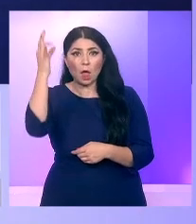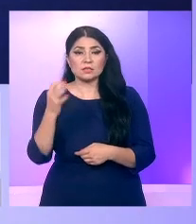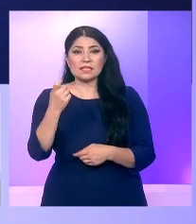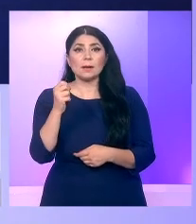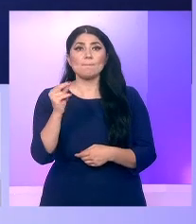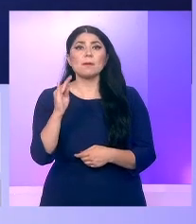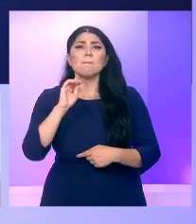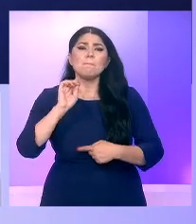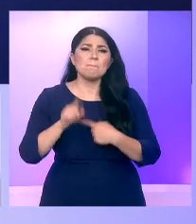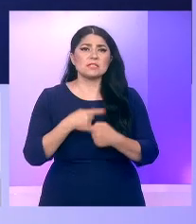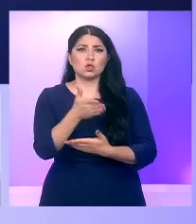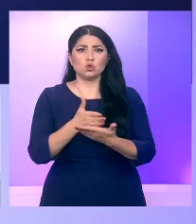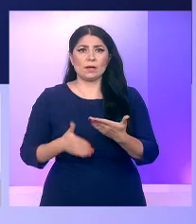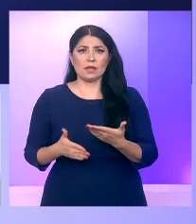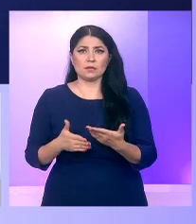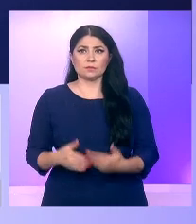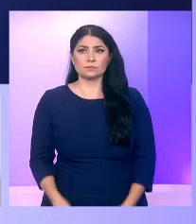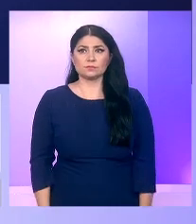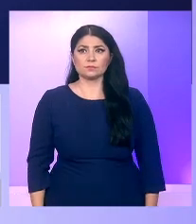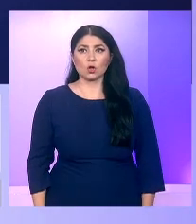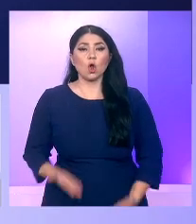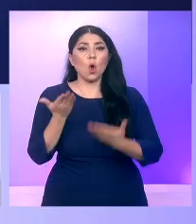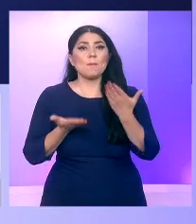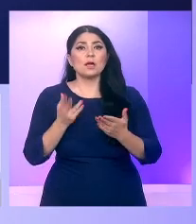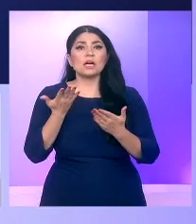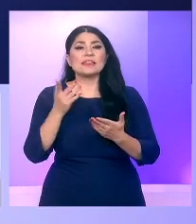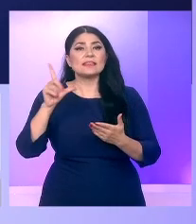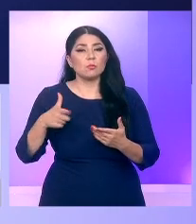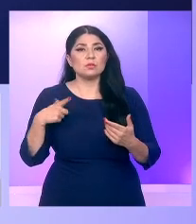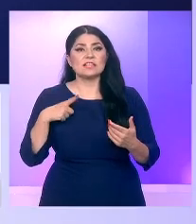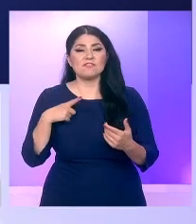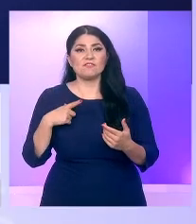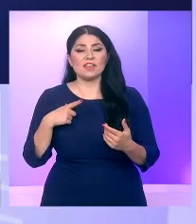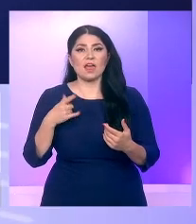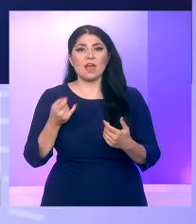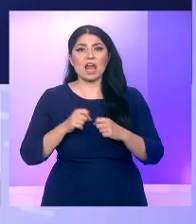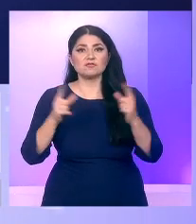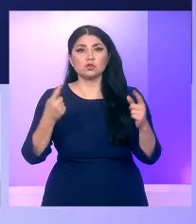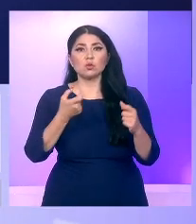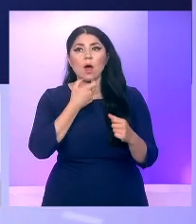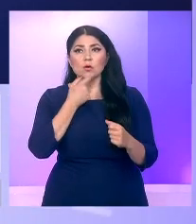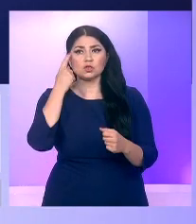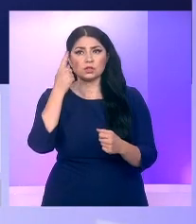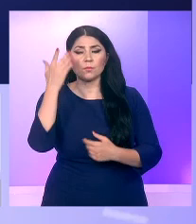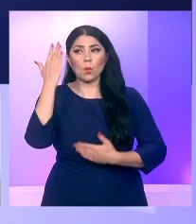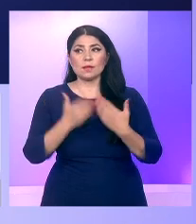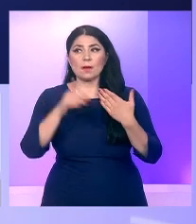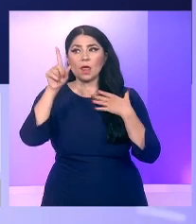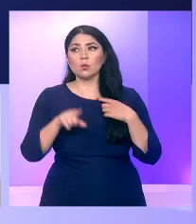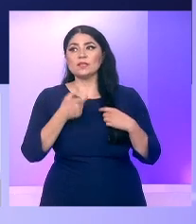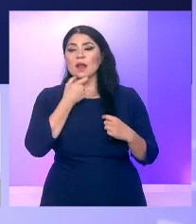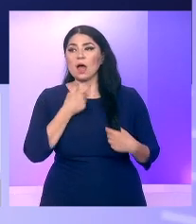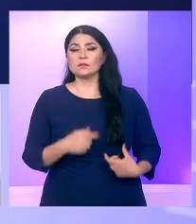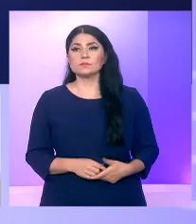2,34% din PIB, adică mai mult decât jumătate față de cât trebuie să avem la finalul anului și știm, ultimele luni din